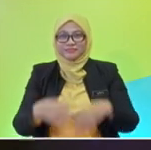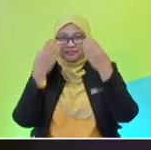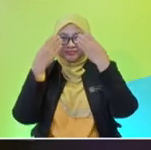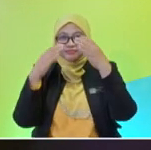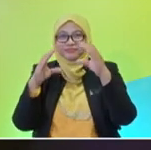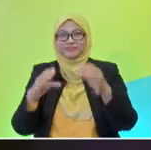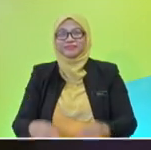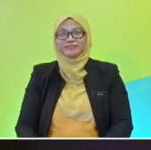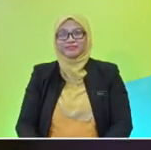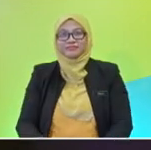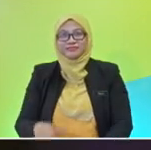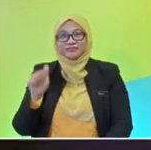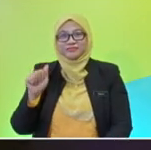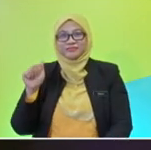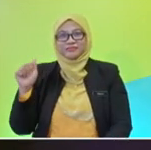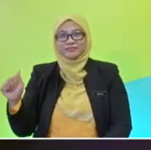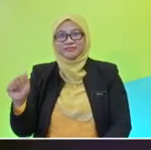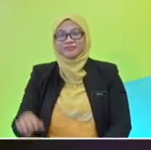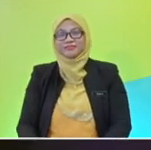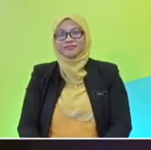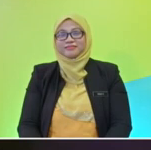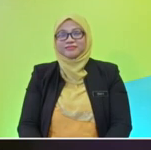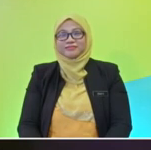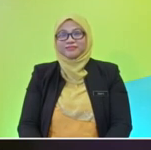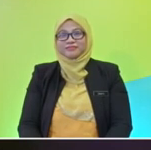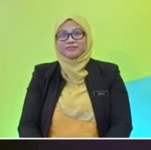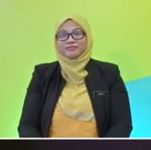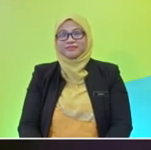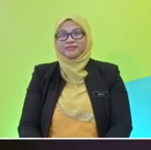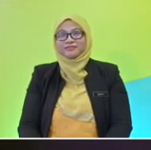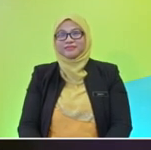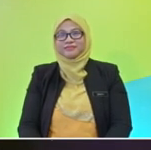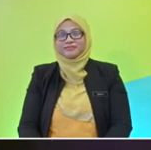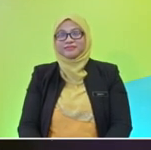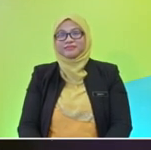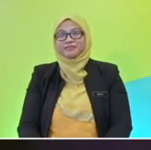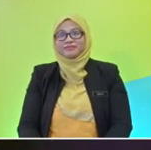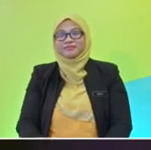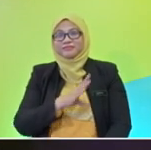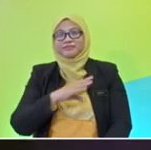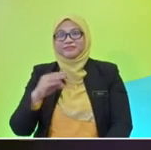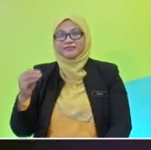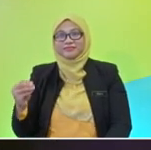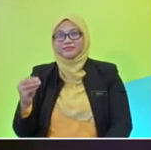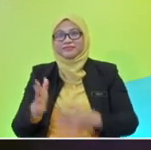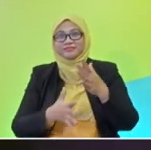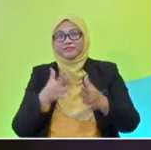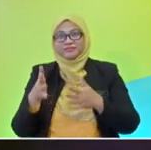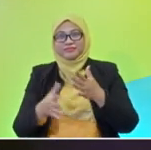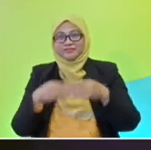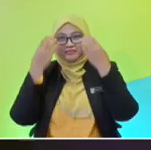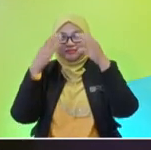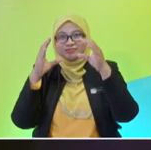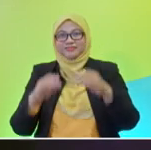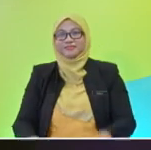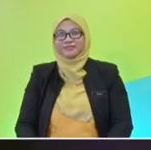Cikgu Akmal Terima kasih banyak-banyak juga Kemal atas segala ilmu yang telah diberikan hal ini dan juga kepada juru bahasa isyarat